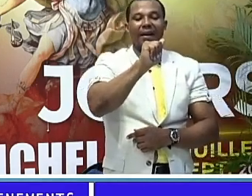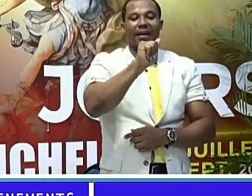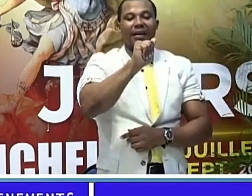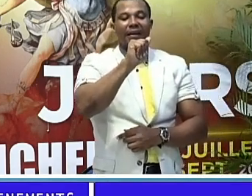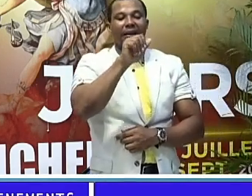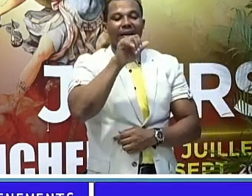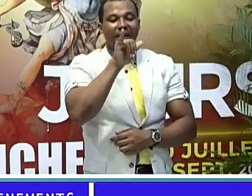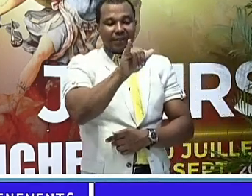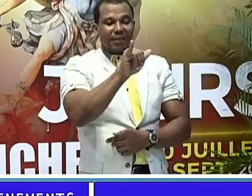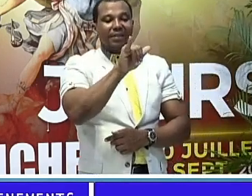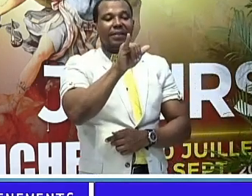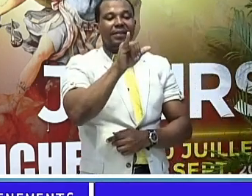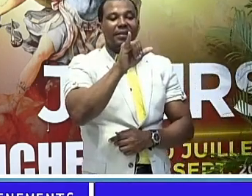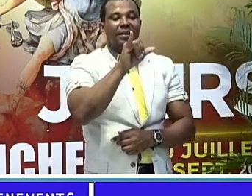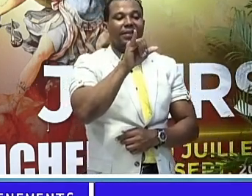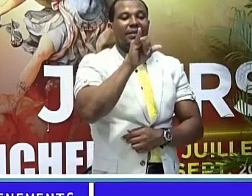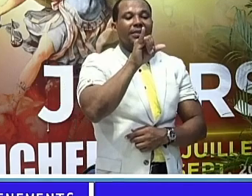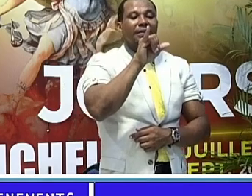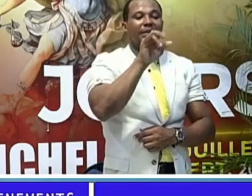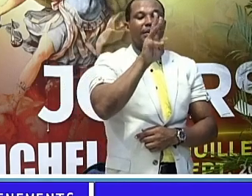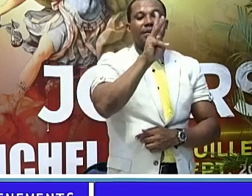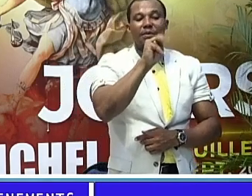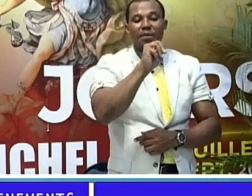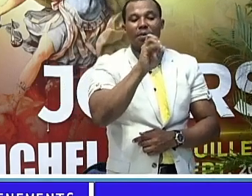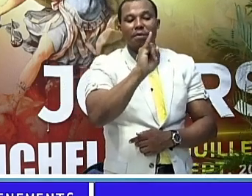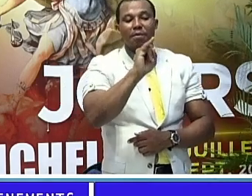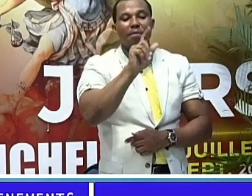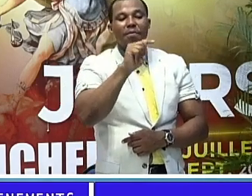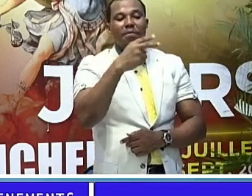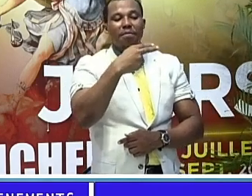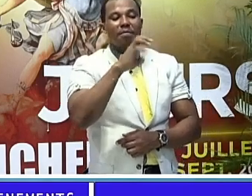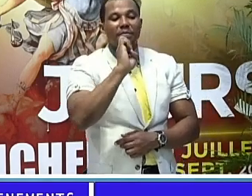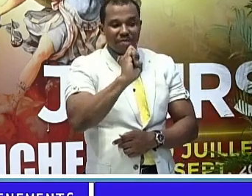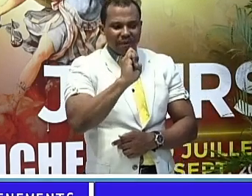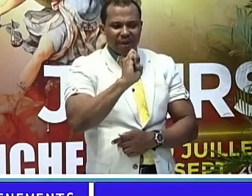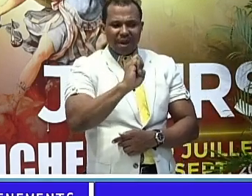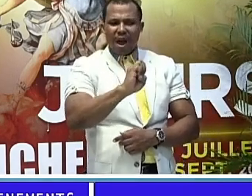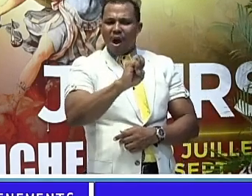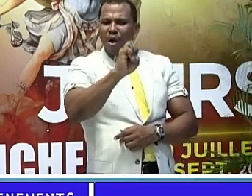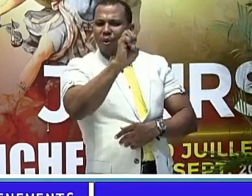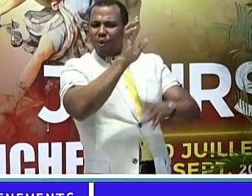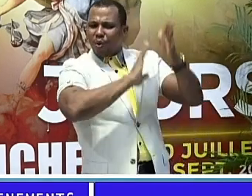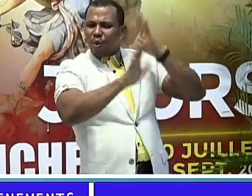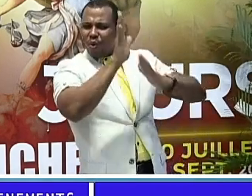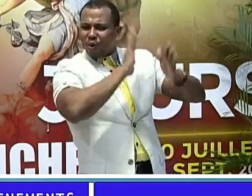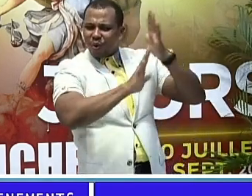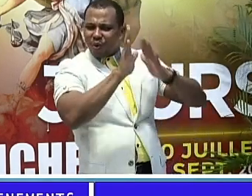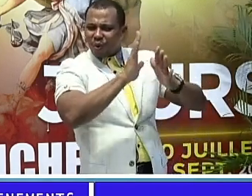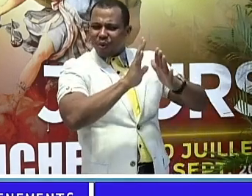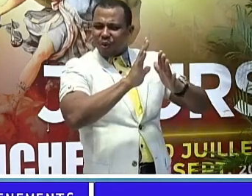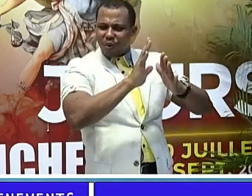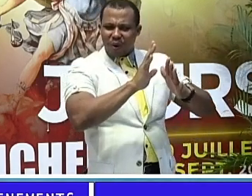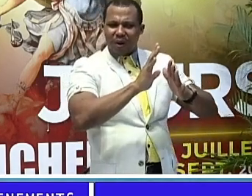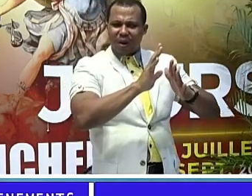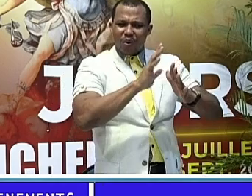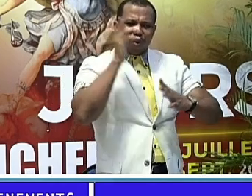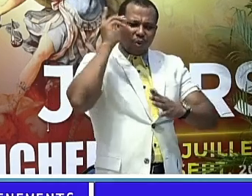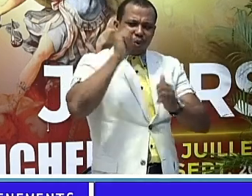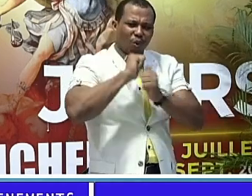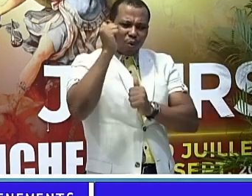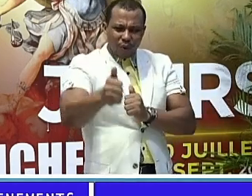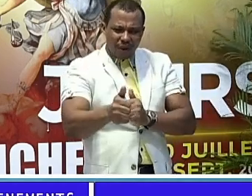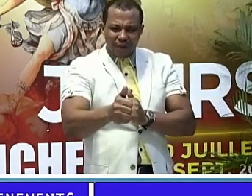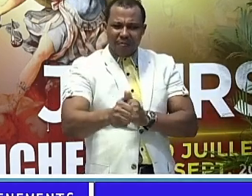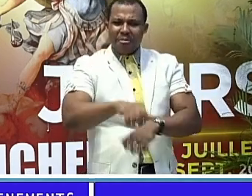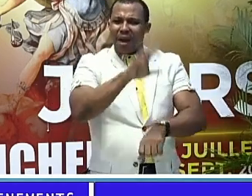prélat seulement son paroisse sur les Sainte Lucie qui dans zone la Godave que le petit palmis nous pral poser première pierre l'église